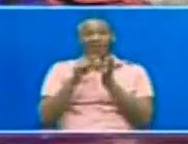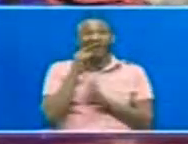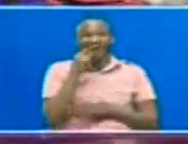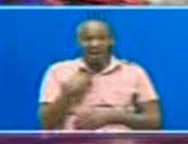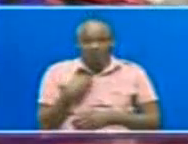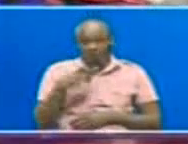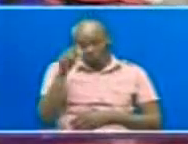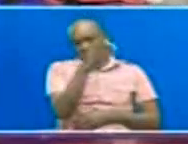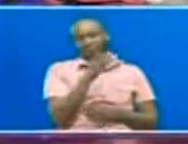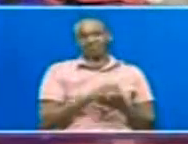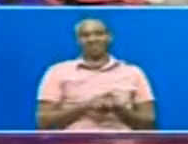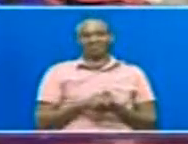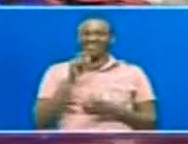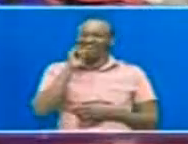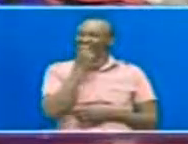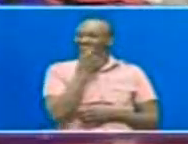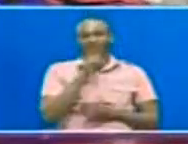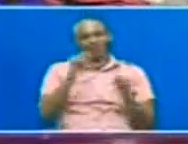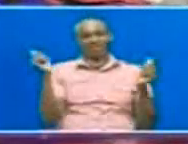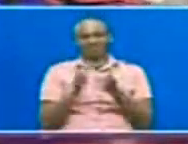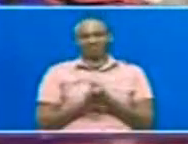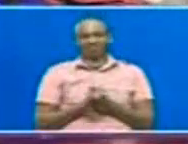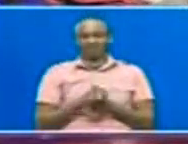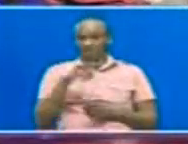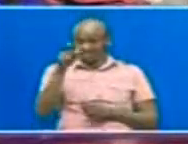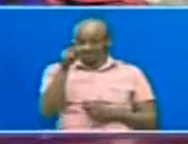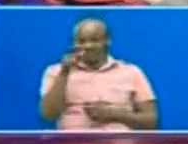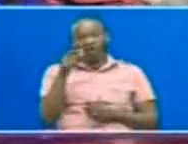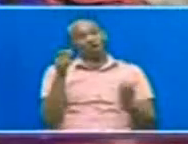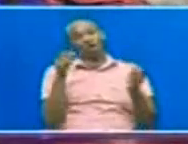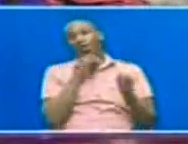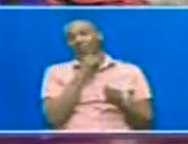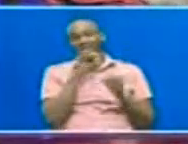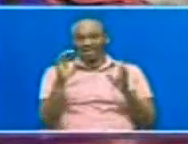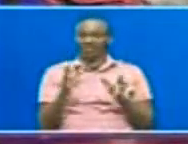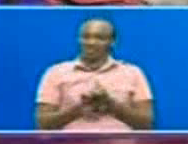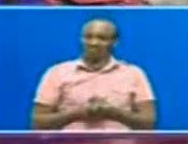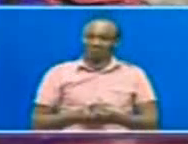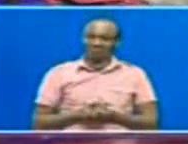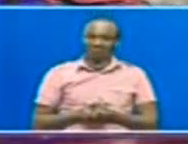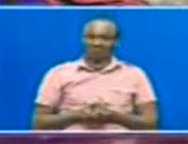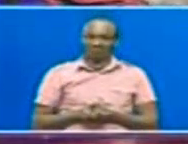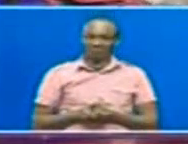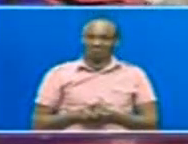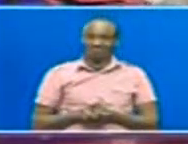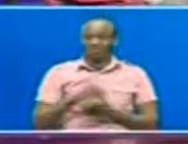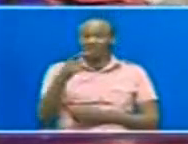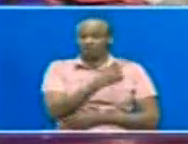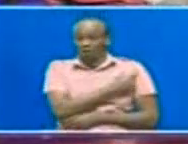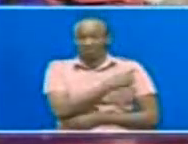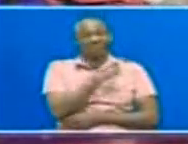can you go to him? He will make them nice. Really? Sitakuwa saa hutakuwa na complain, tuende kwa Jay Masiga. Daktari.